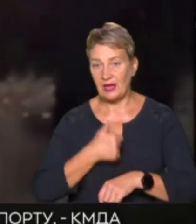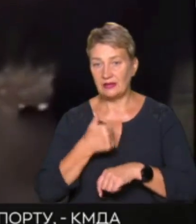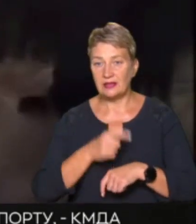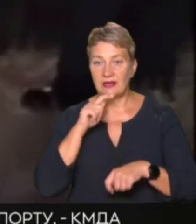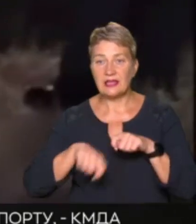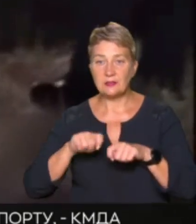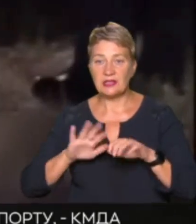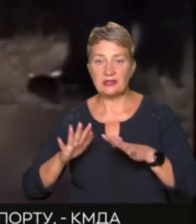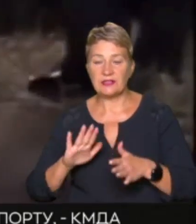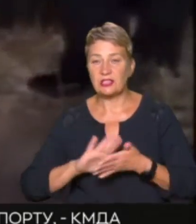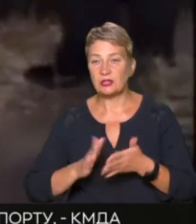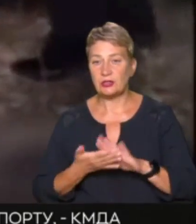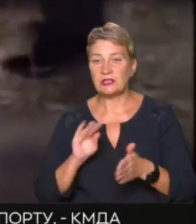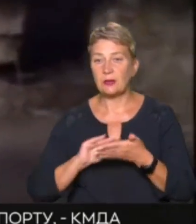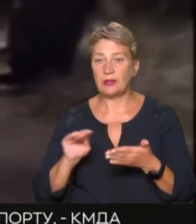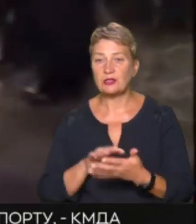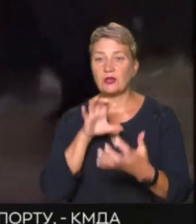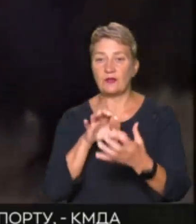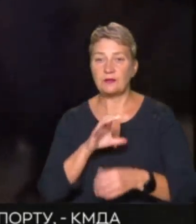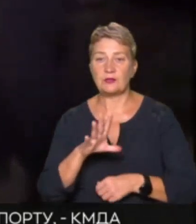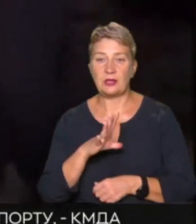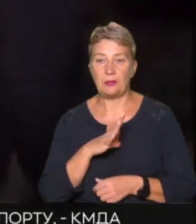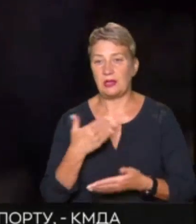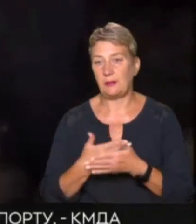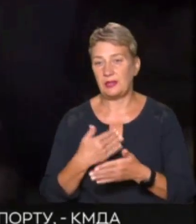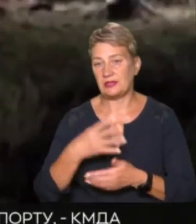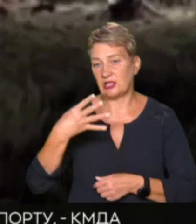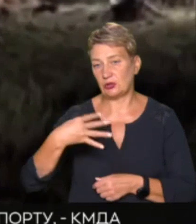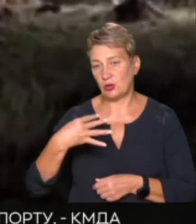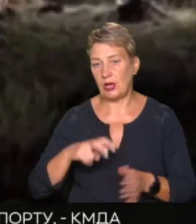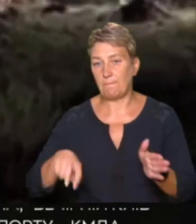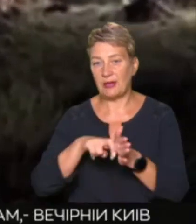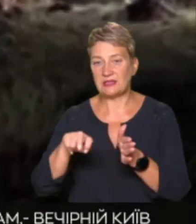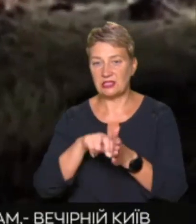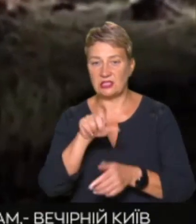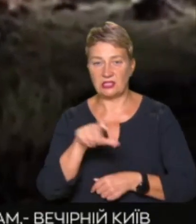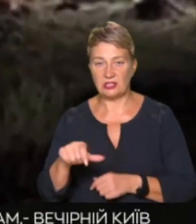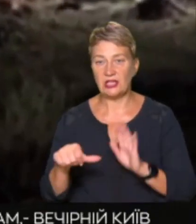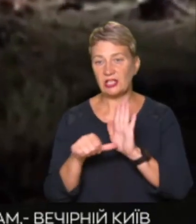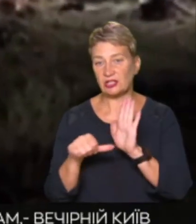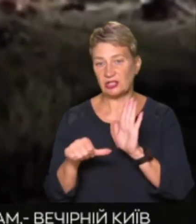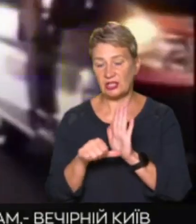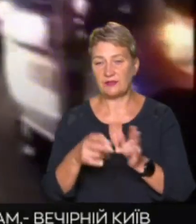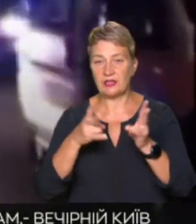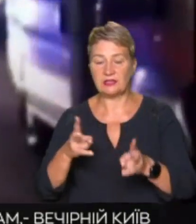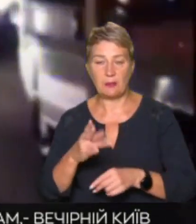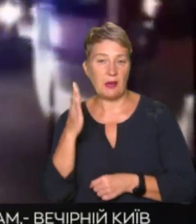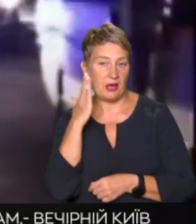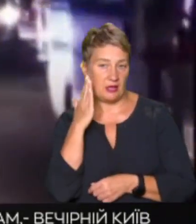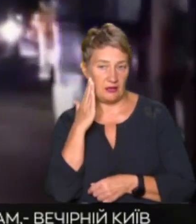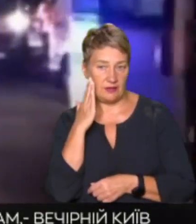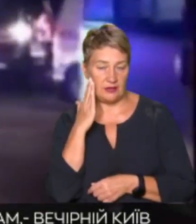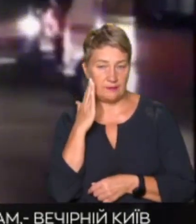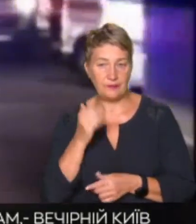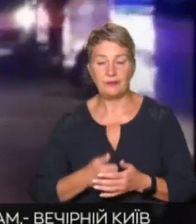надзвичайних ситуацій пишуть, що в автобусі перебувало близько 40 пасажирів. Шестеро з них з травмами голови, верхніх